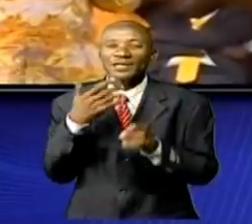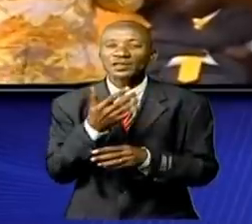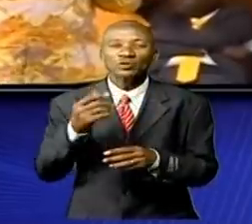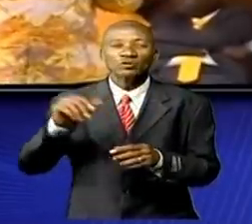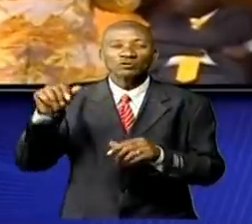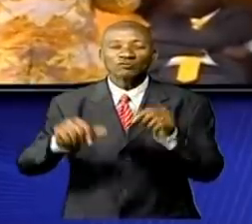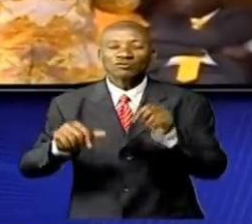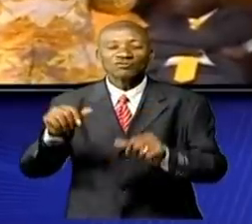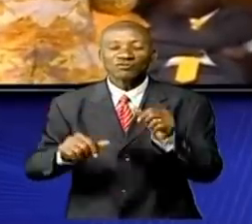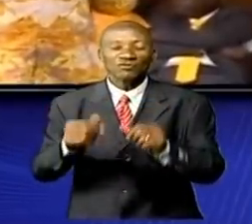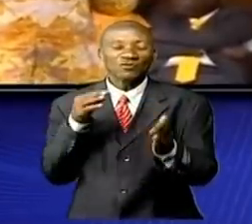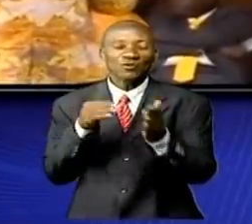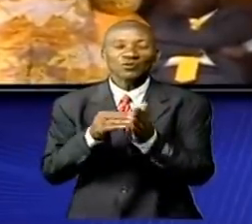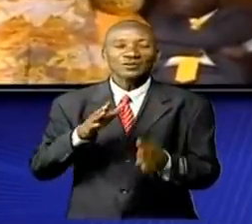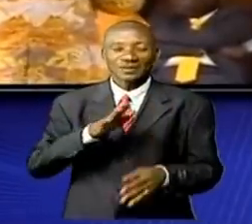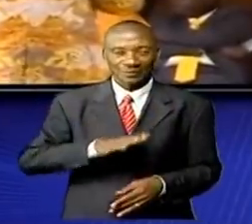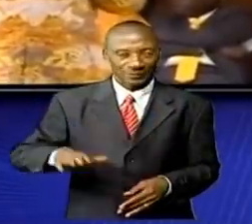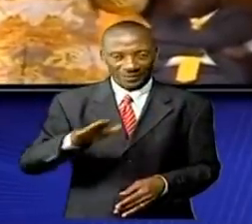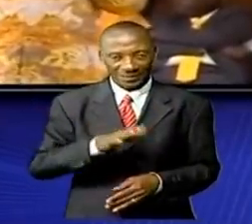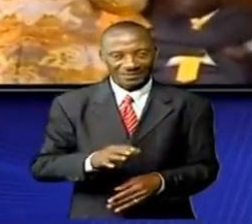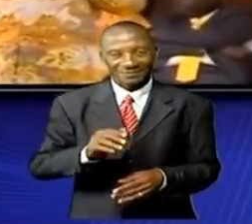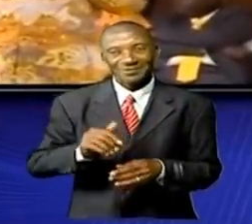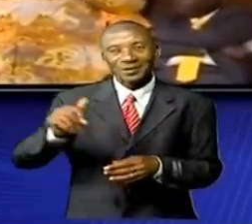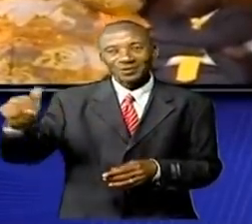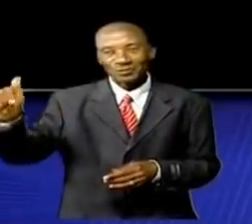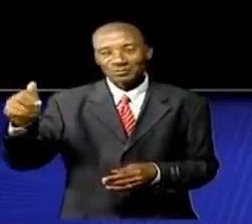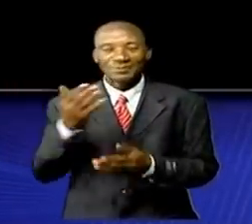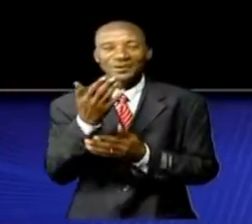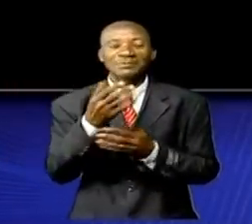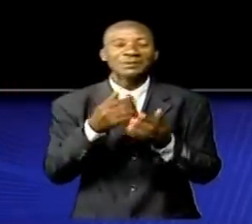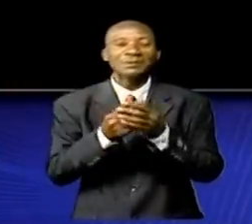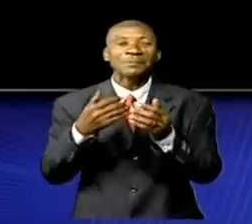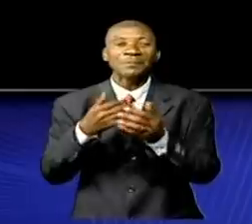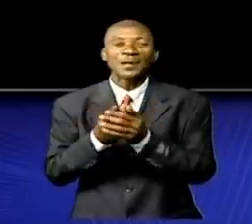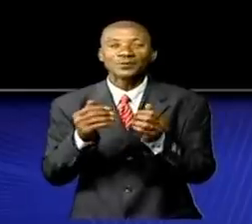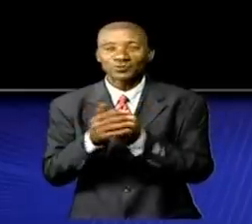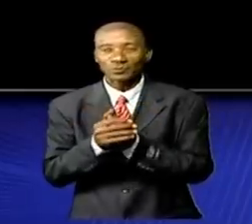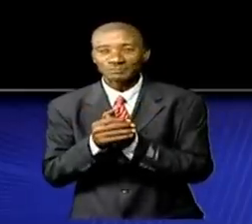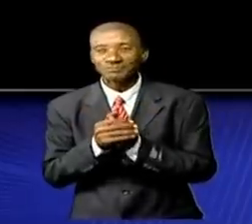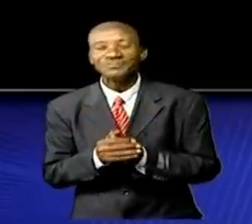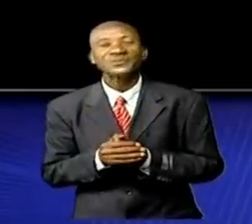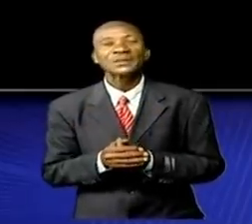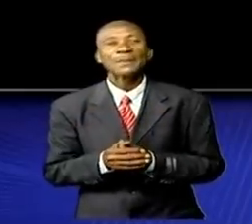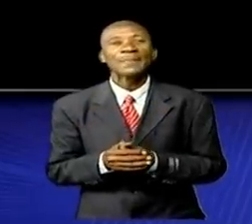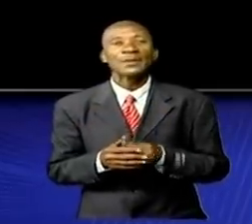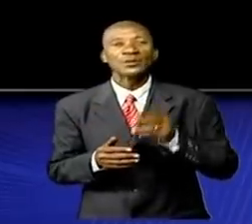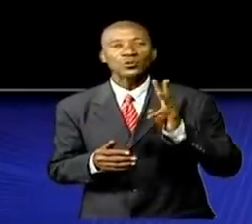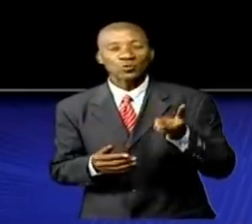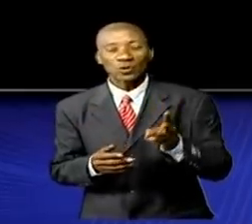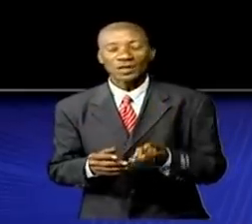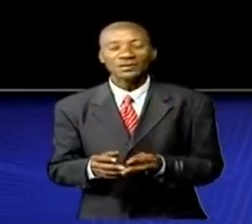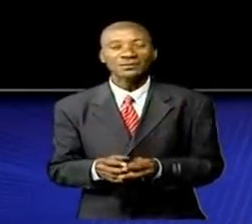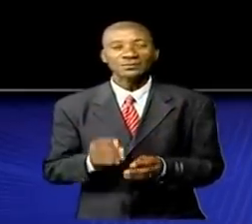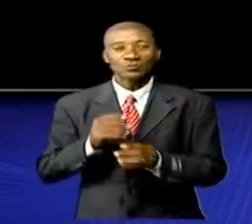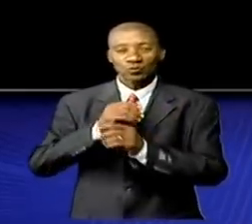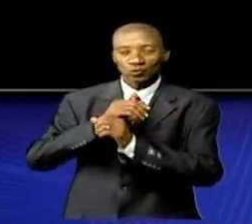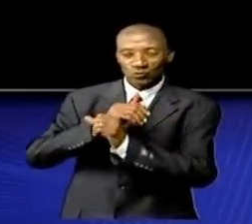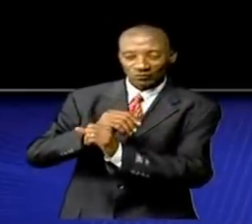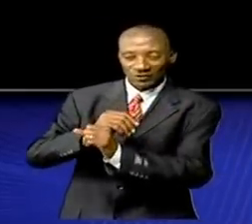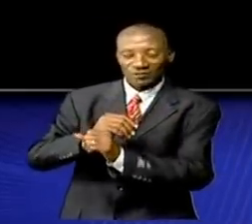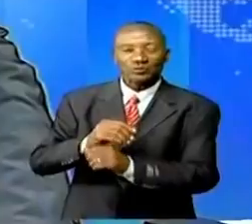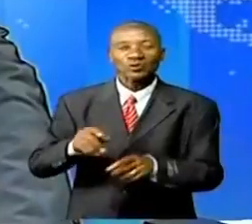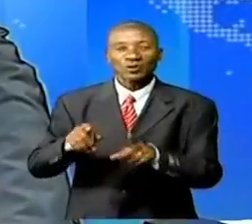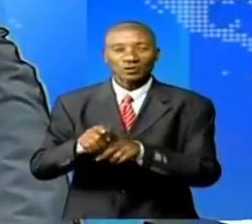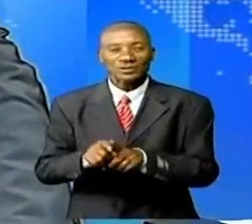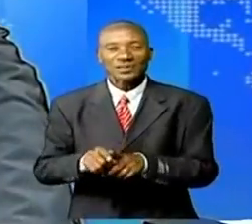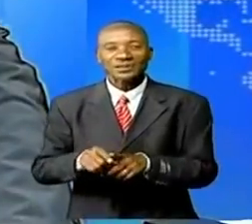suite à ses propos désobligeants. Réfléchir sur la conservation et la protection de la biodiversité, c'est